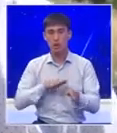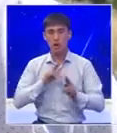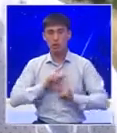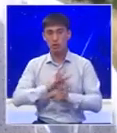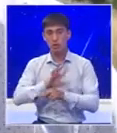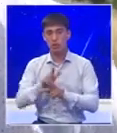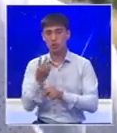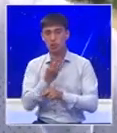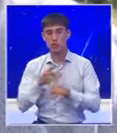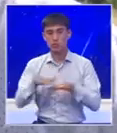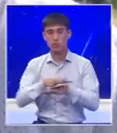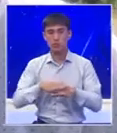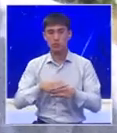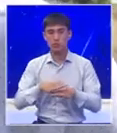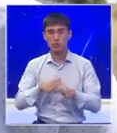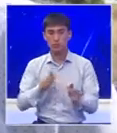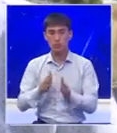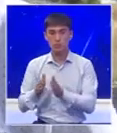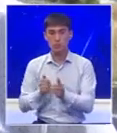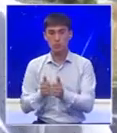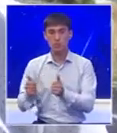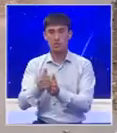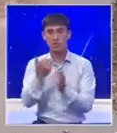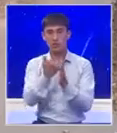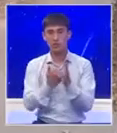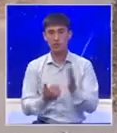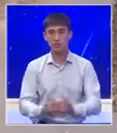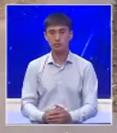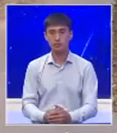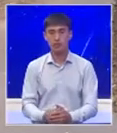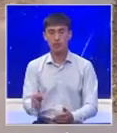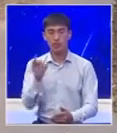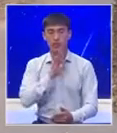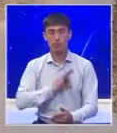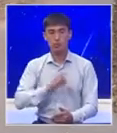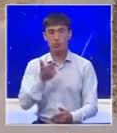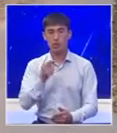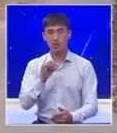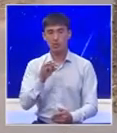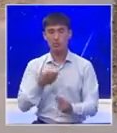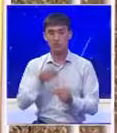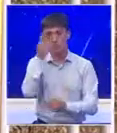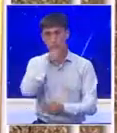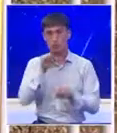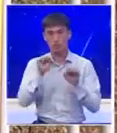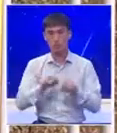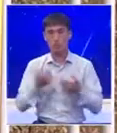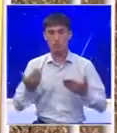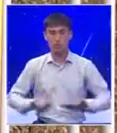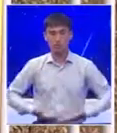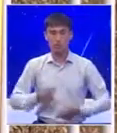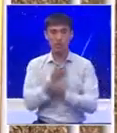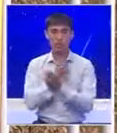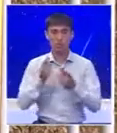четырех населенных пунктов идут с опережением графика воспользоваться голубым топливом в этом году смогут и жители дачного